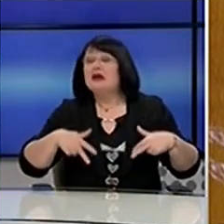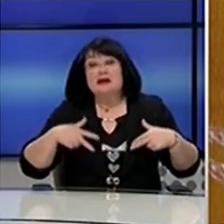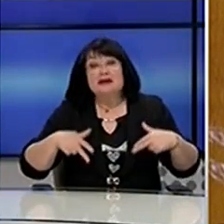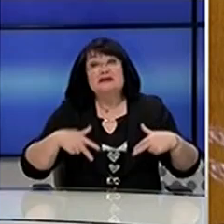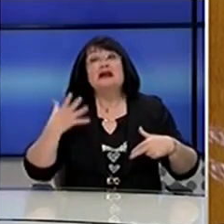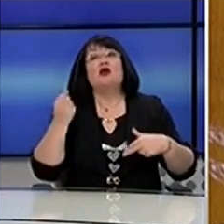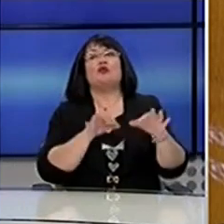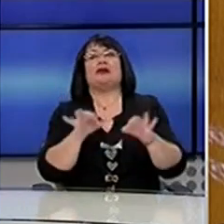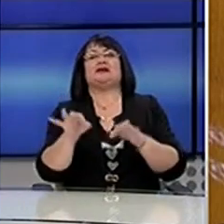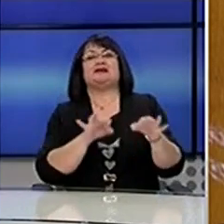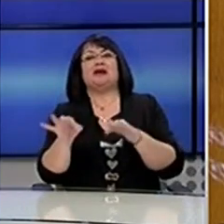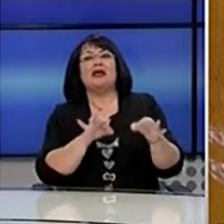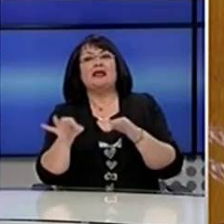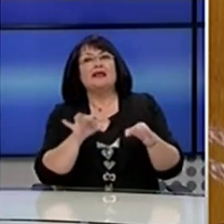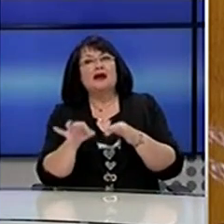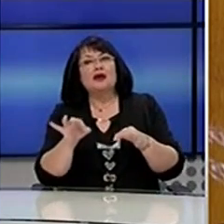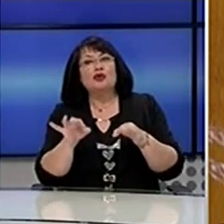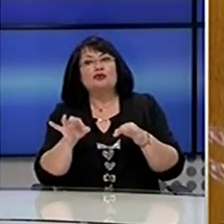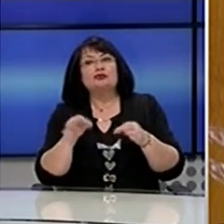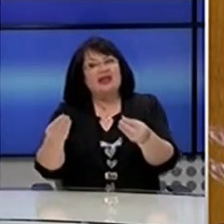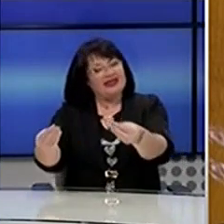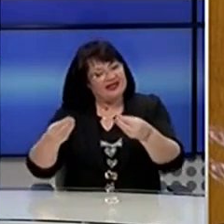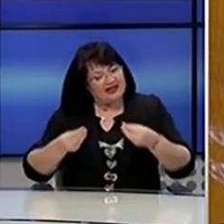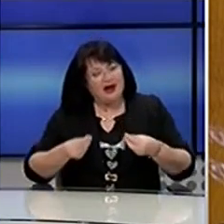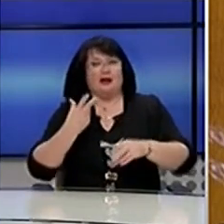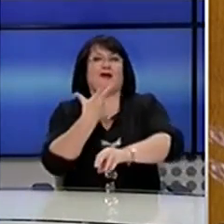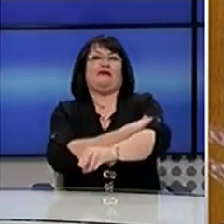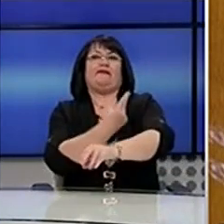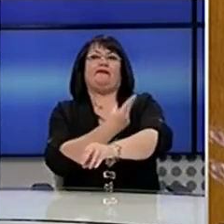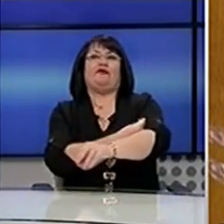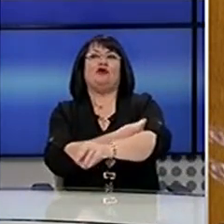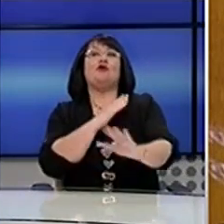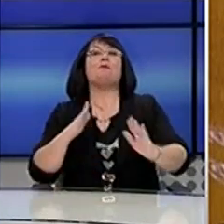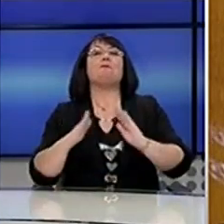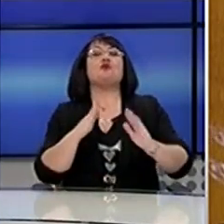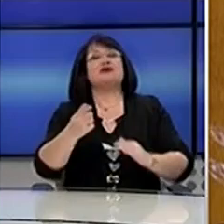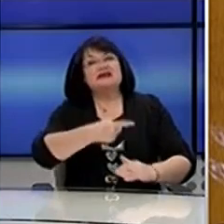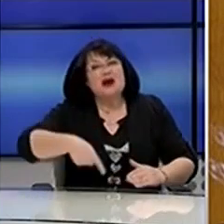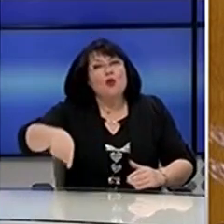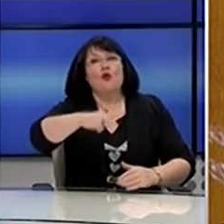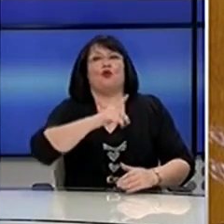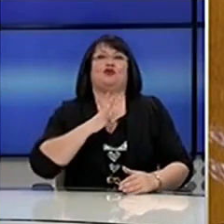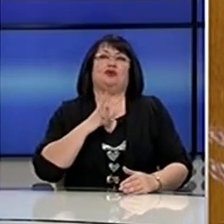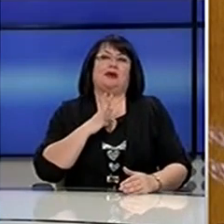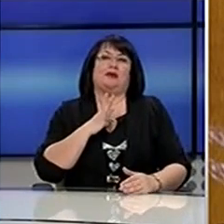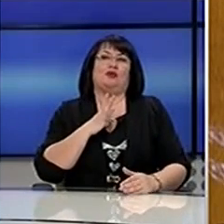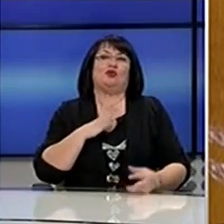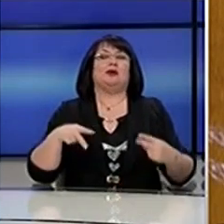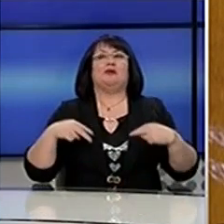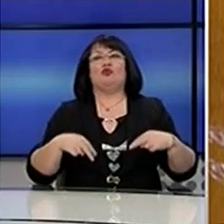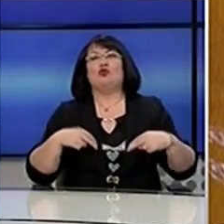ήδη σχέδιο προμήθειας του εμβολίου και μαζικής θωράκισης του πληθυσμού. Το